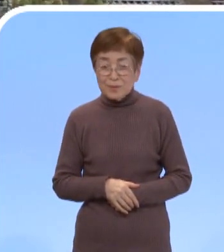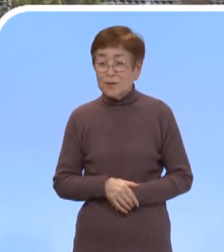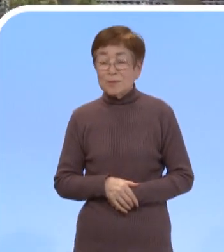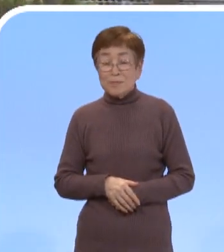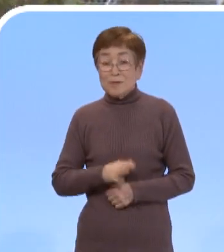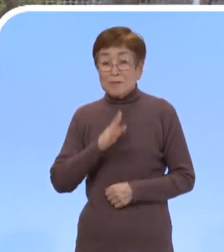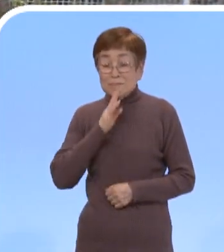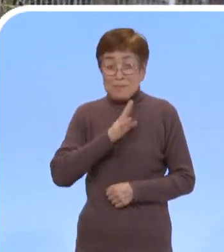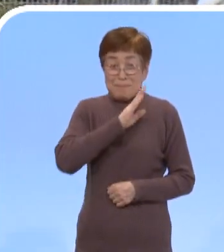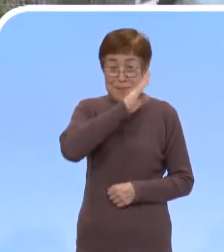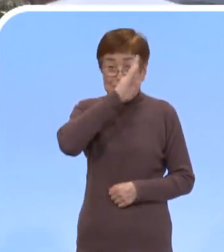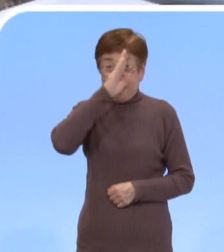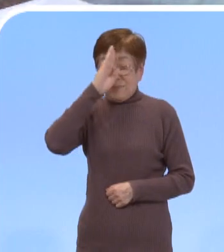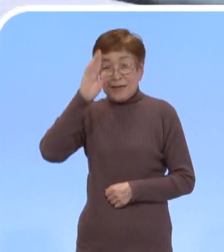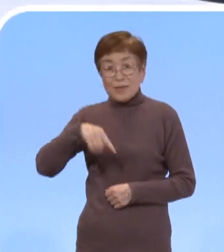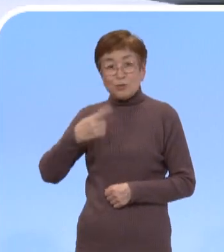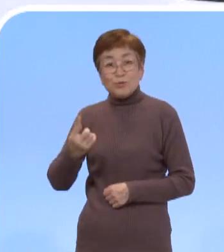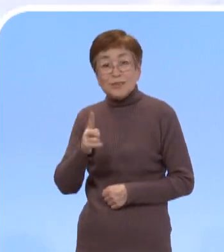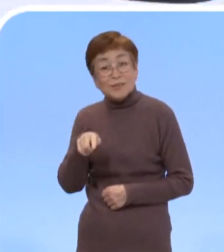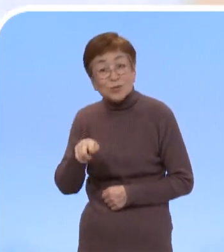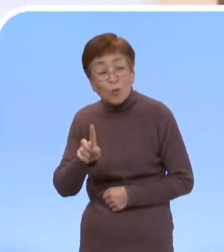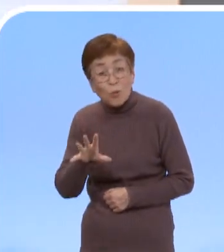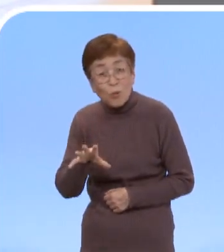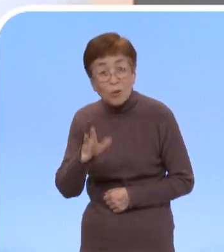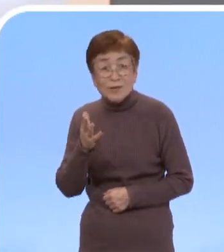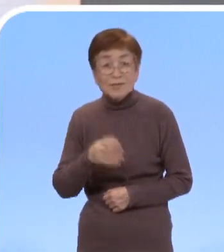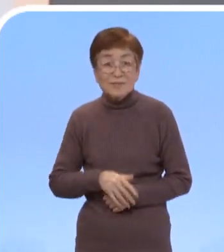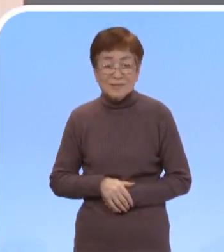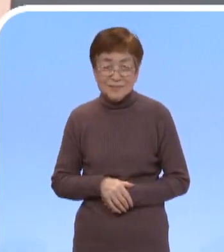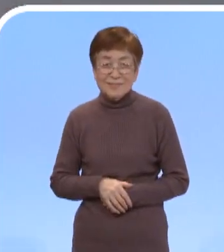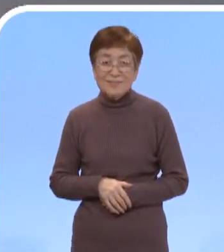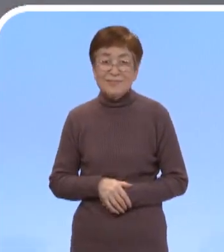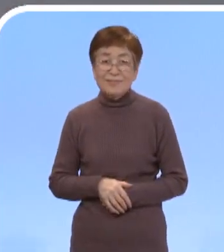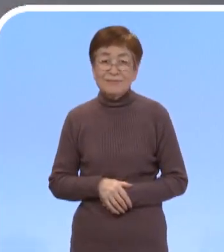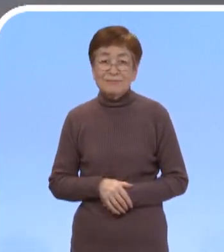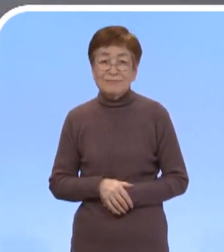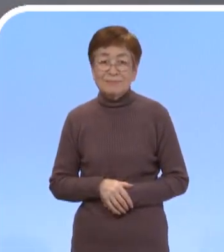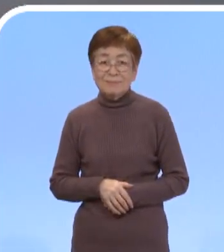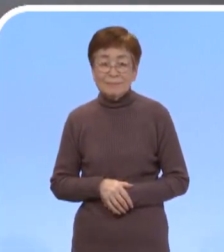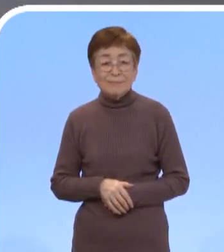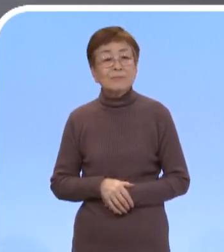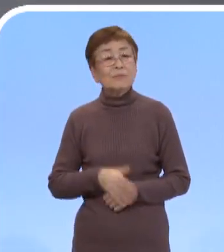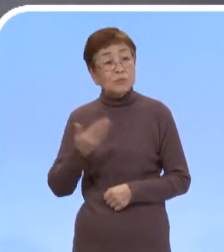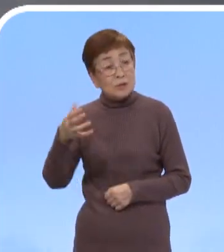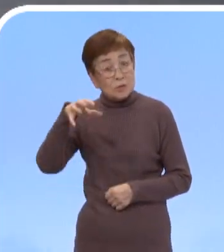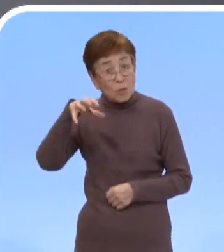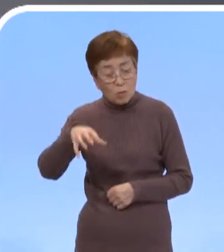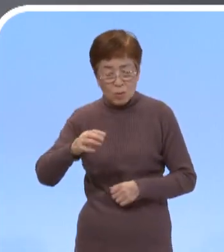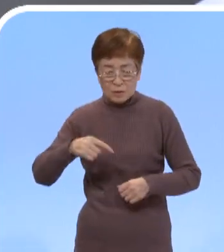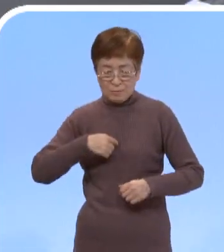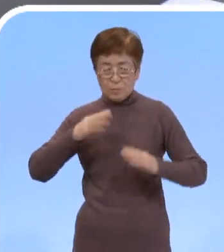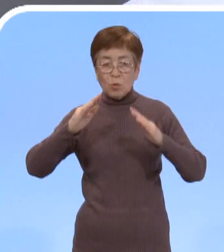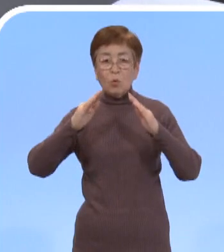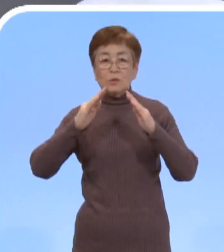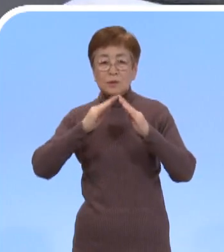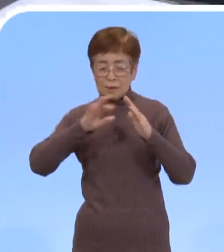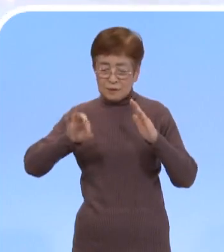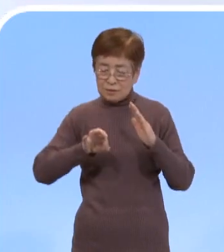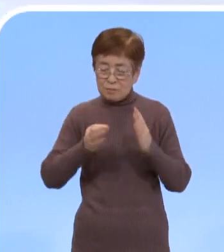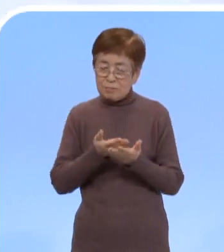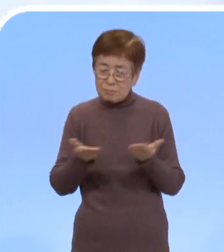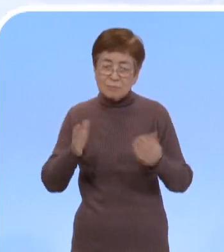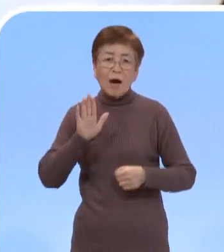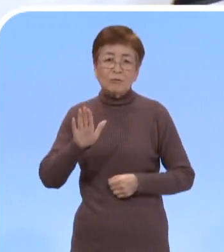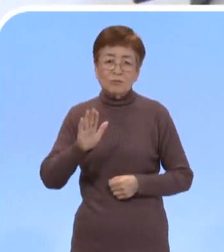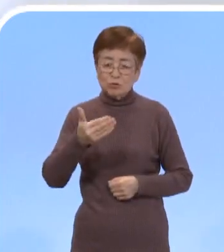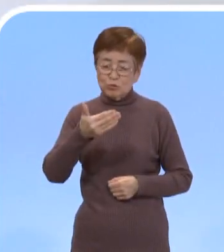岡本さん、息つく暇もなく、 はい、 さあ次は 2軒目 どちらでしょうか？ はい、今度はですね、おうちカフェで